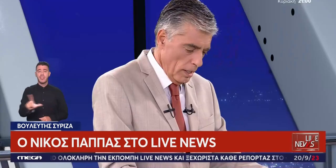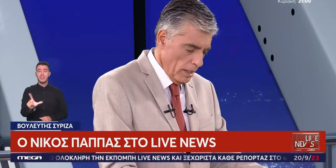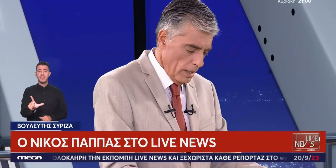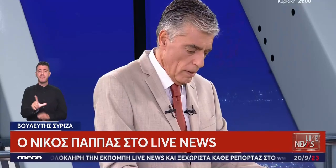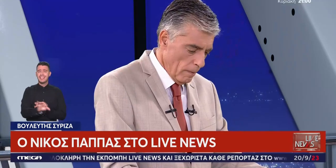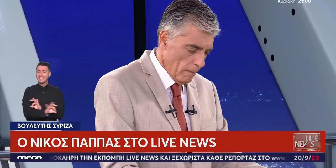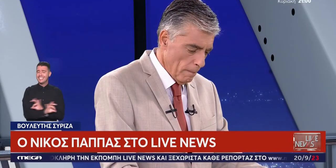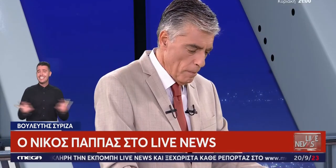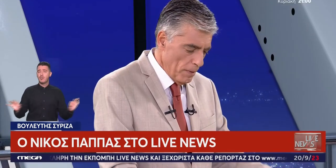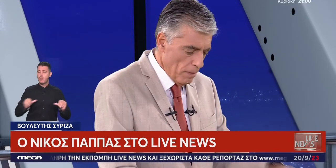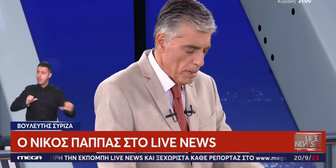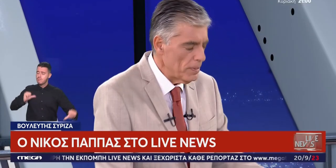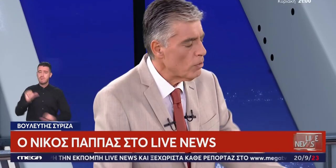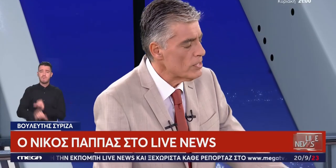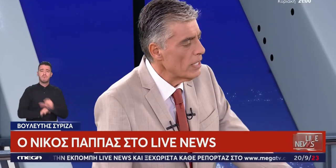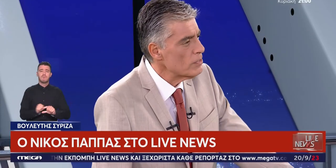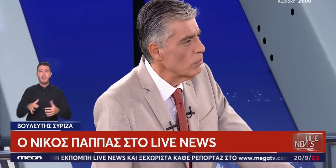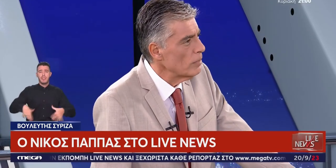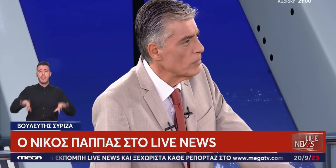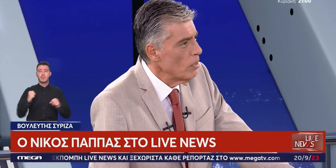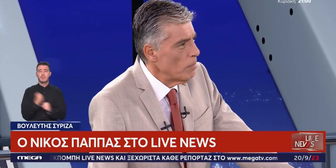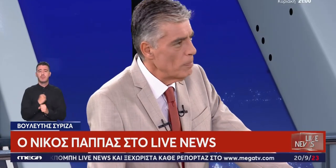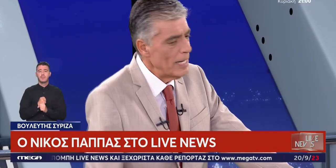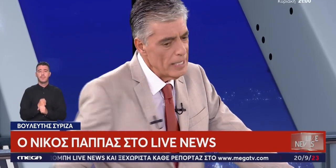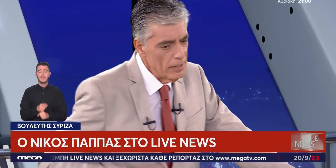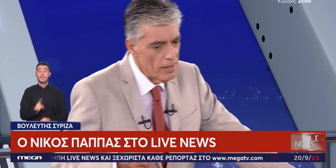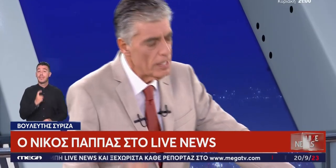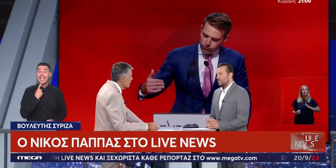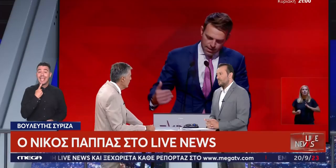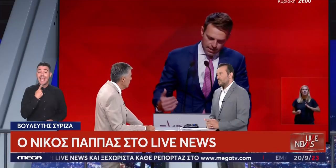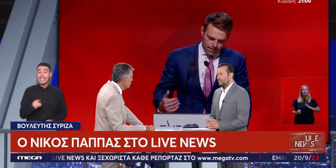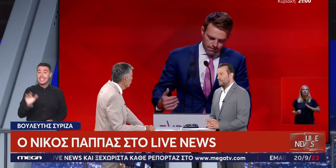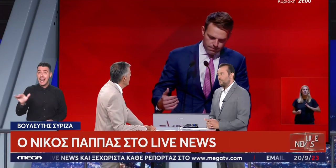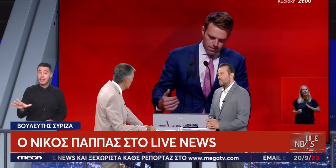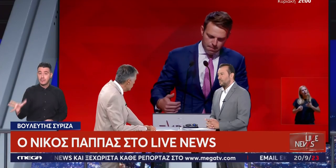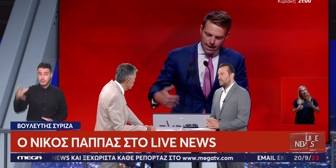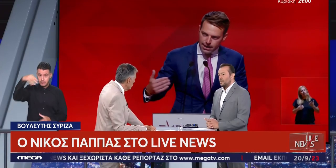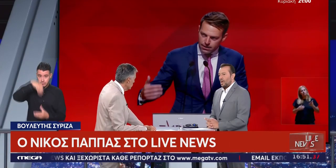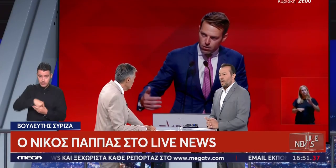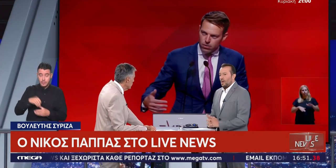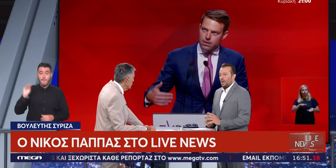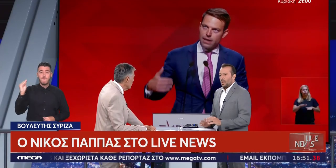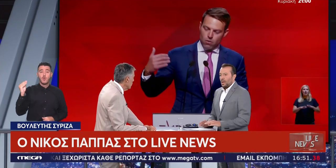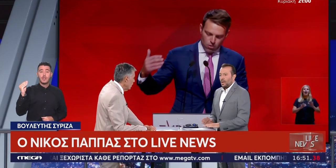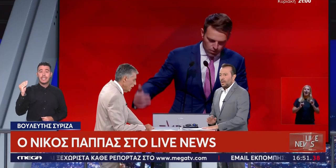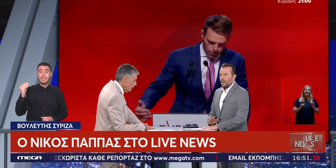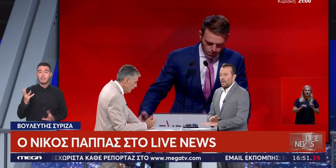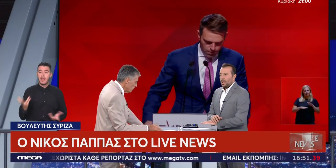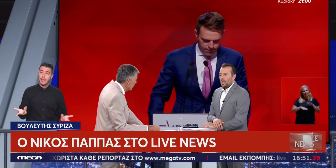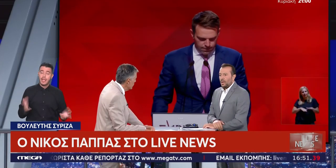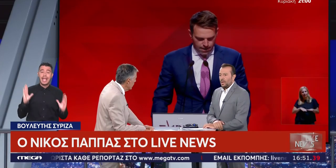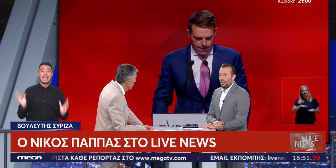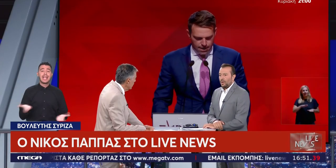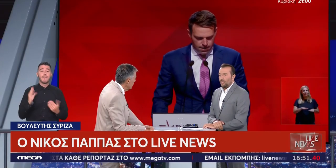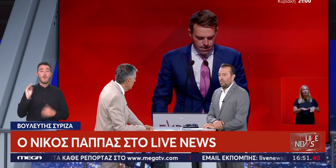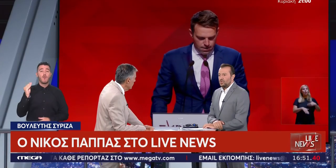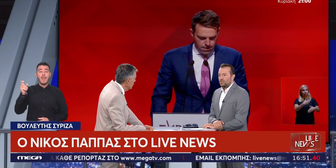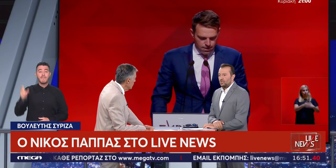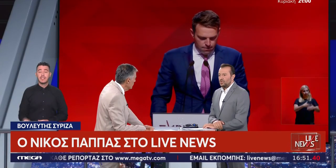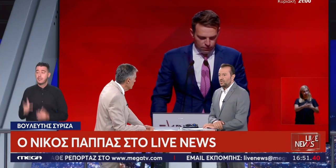μας. Πρέπει να είναι ο Κασελάκης στη Βουλή. Πρέπει να γίνει η διαδικασία των παρετήσεων και να φτάσει